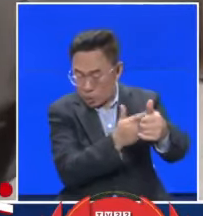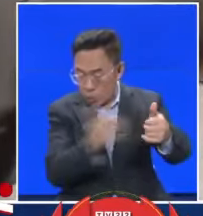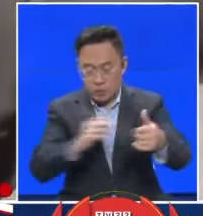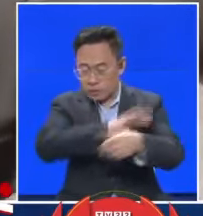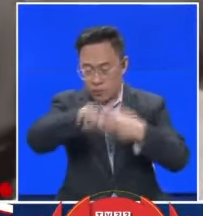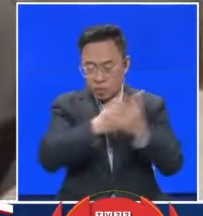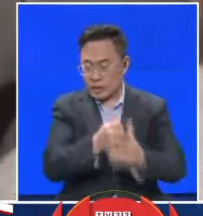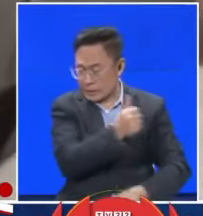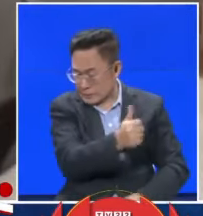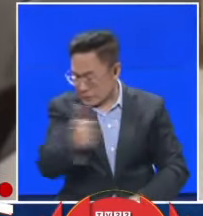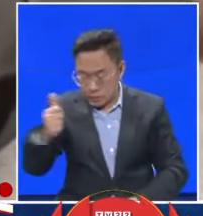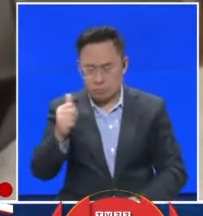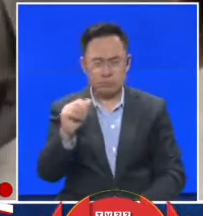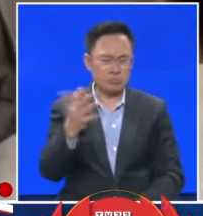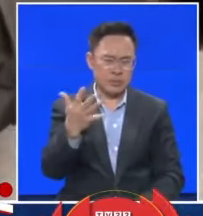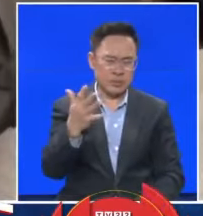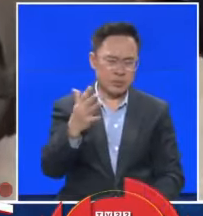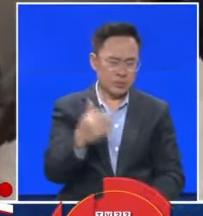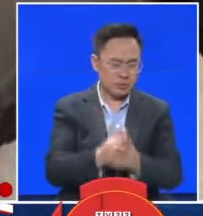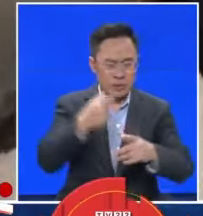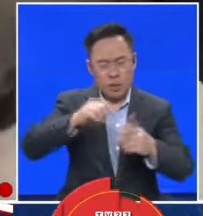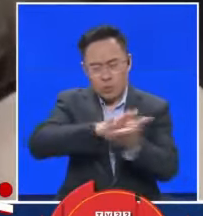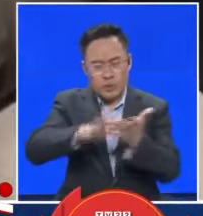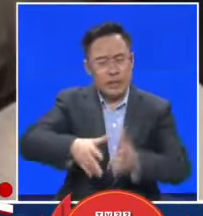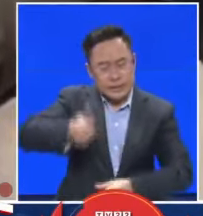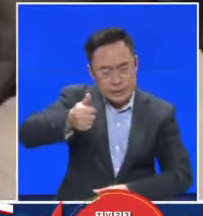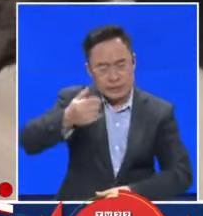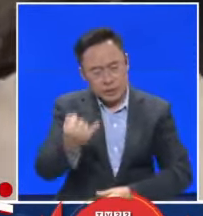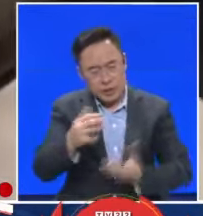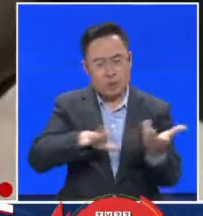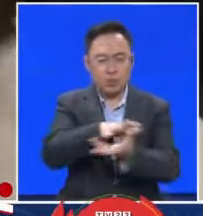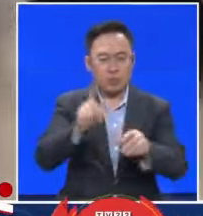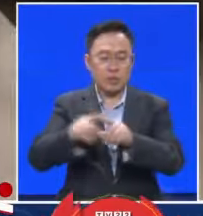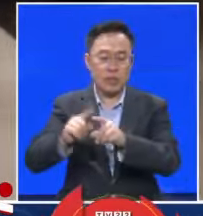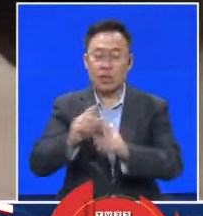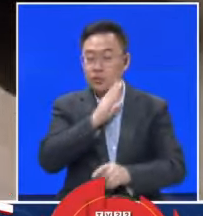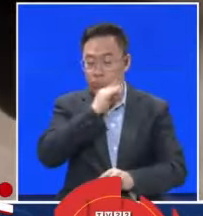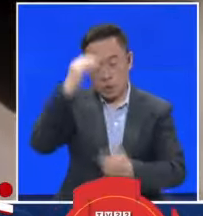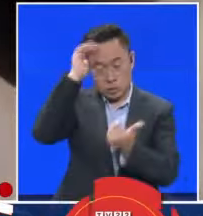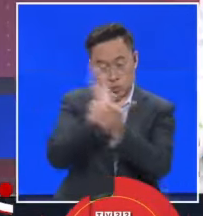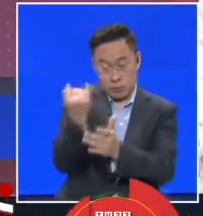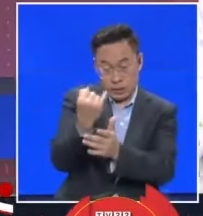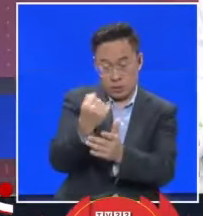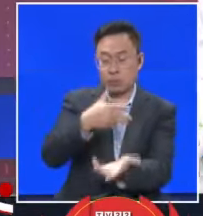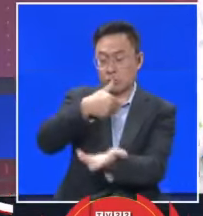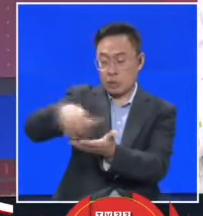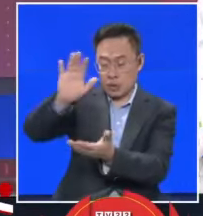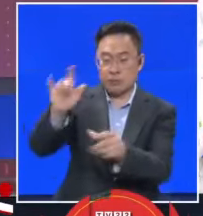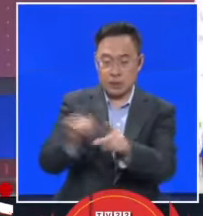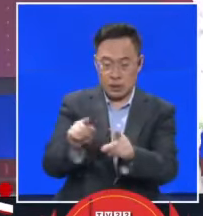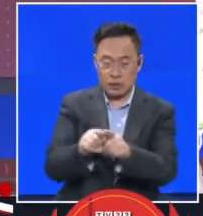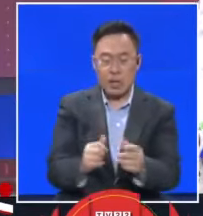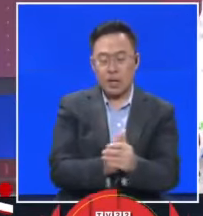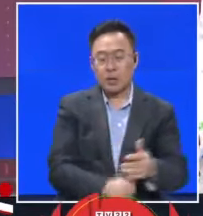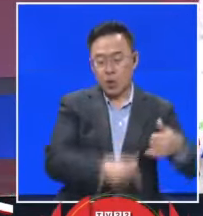เป็นหลักแสนต้องมีดีมีชั่วแต่ว่าพอมีร้ายเนี่ยก็เหมือนที่ท่านว่านิ้วไหนร้ายก็ต้องตัดทิ้งไปนะครับความน่าเชื่อถือความศรัทธาจะ